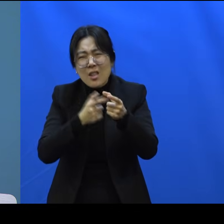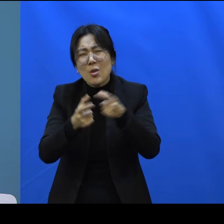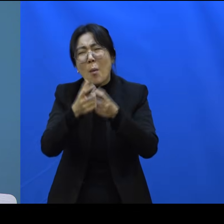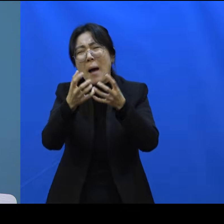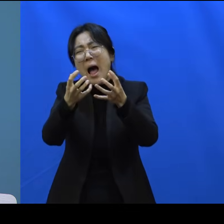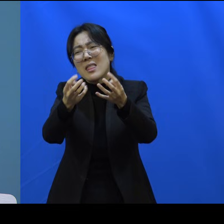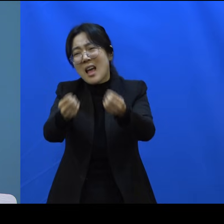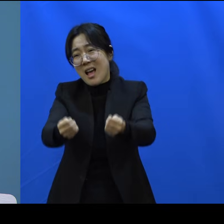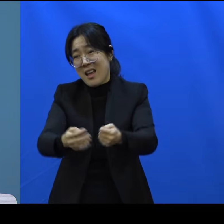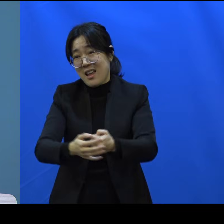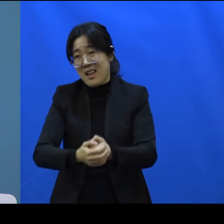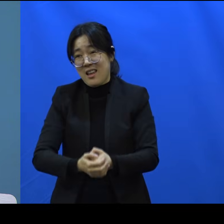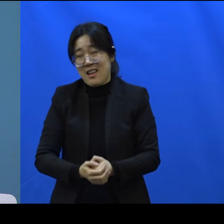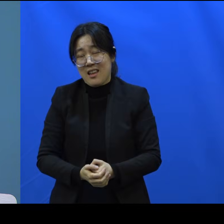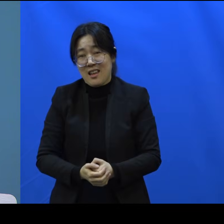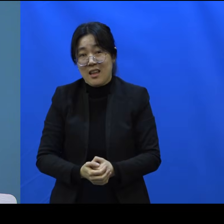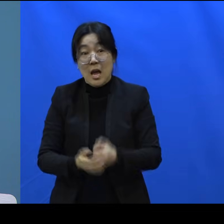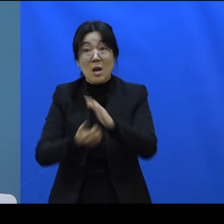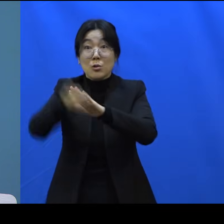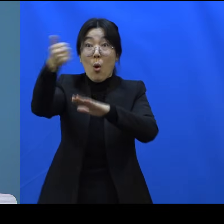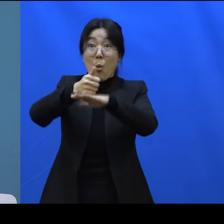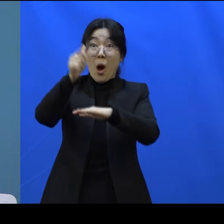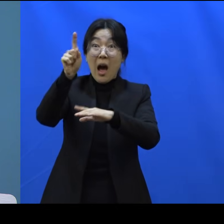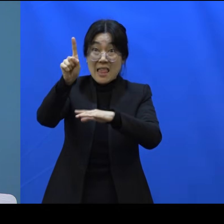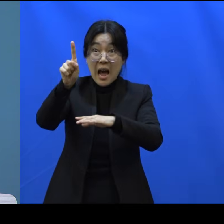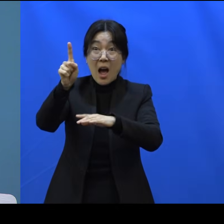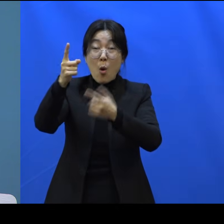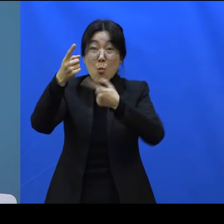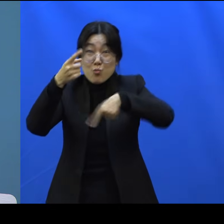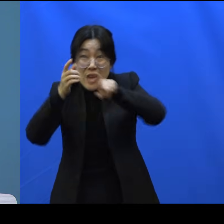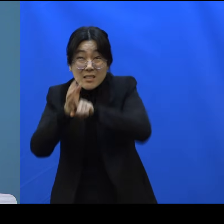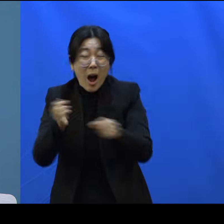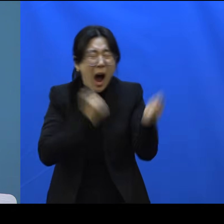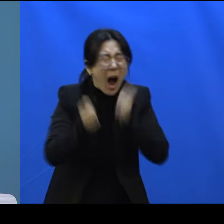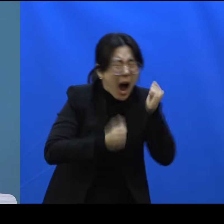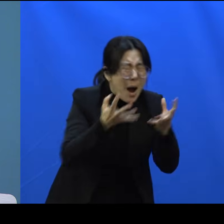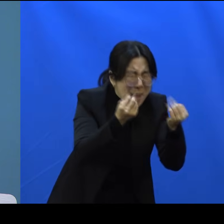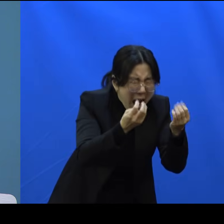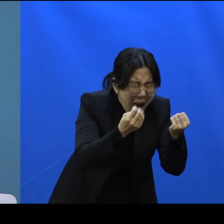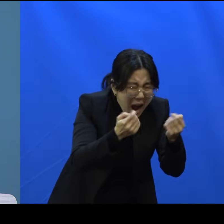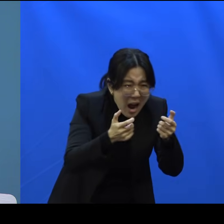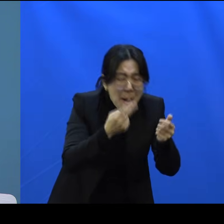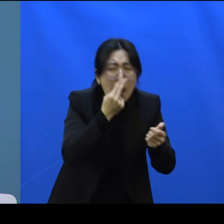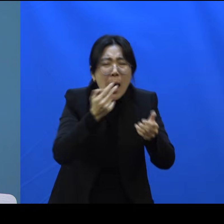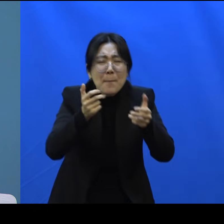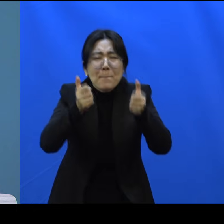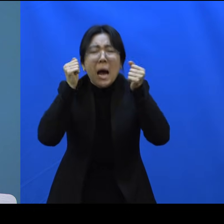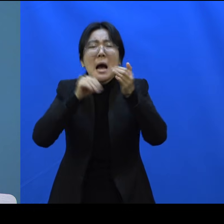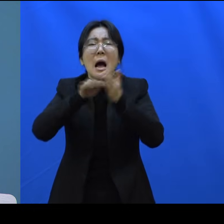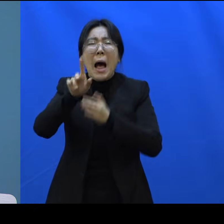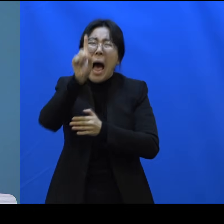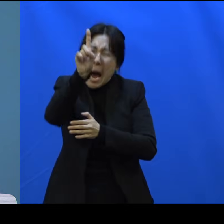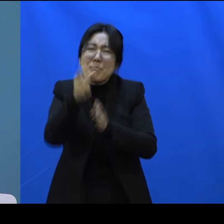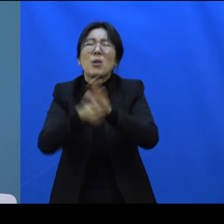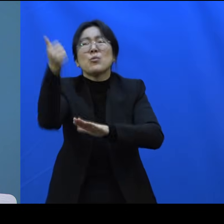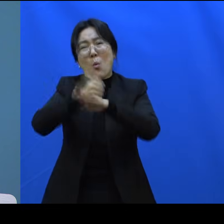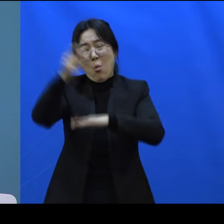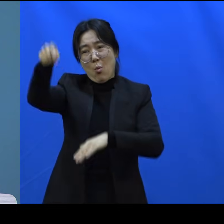사람이죠. 그리고 성공을 한 거죠. 그러니까 힘의 한계를 세상 속에서는 우리가 처절하게 경험할 수밖에 없다는